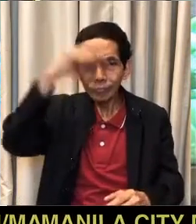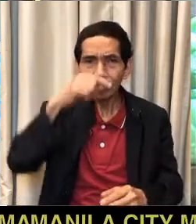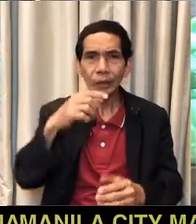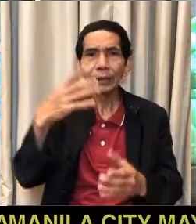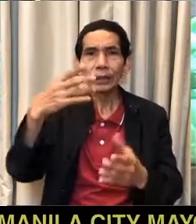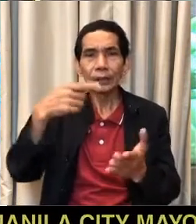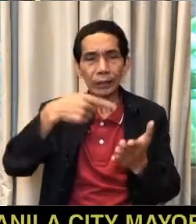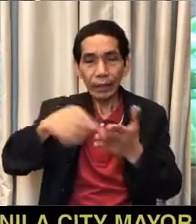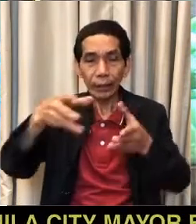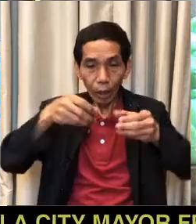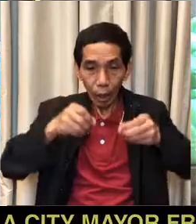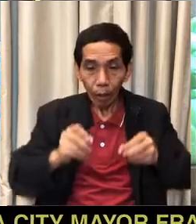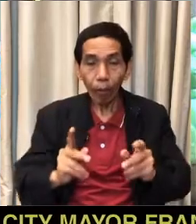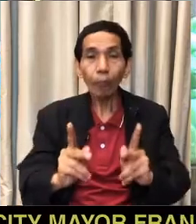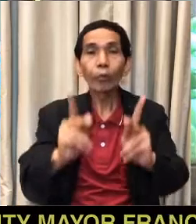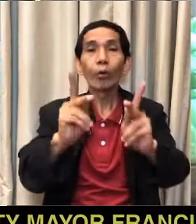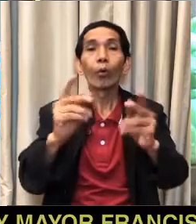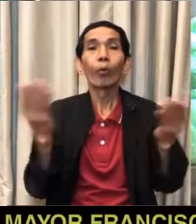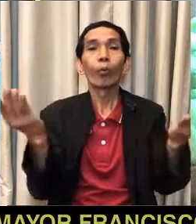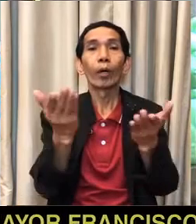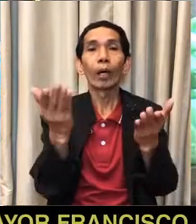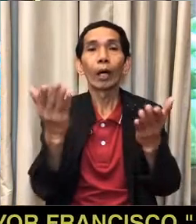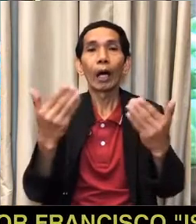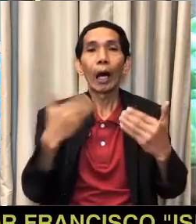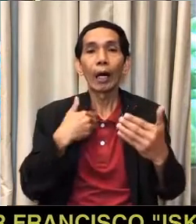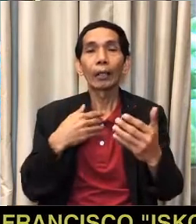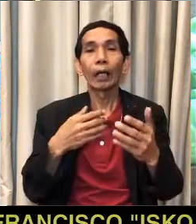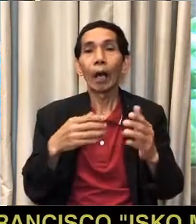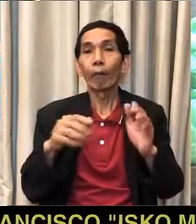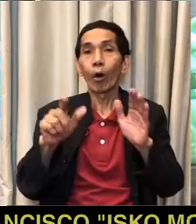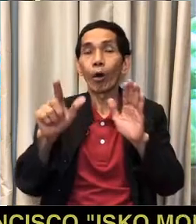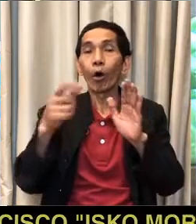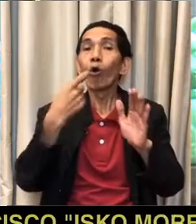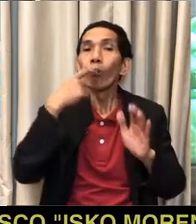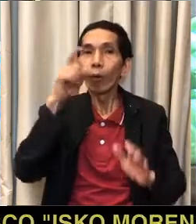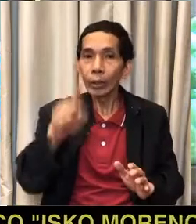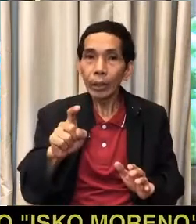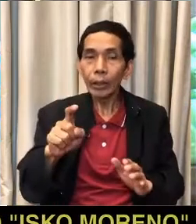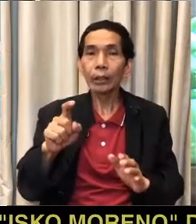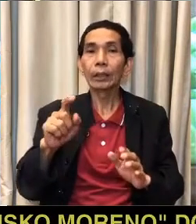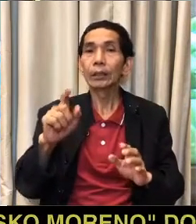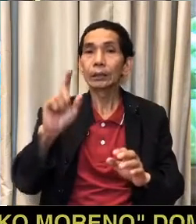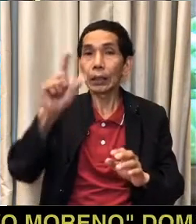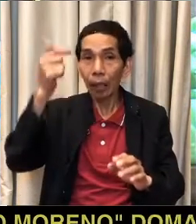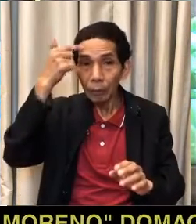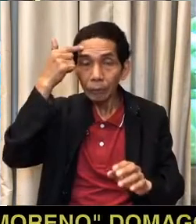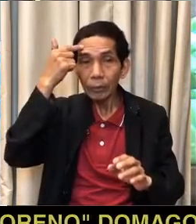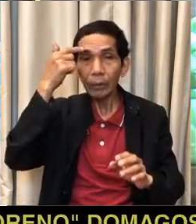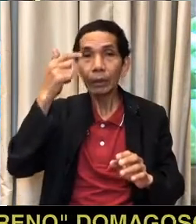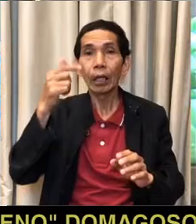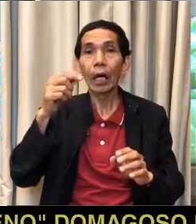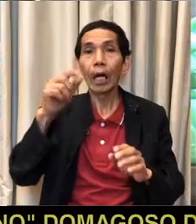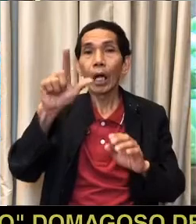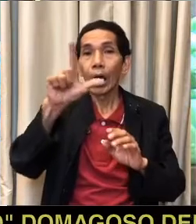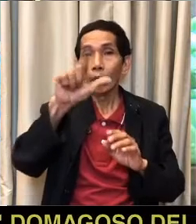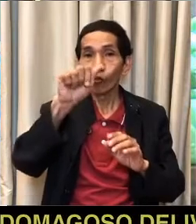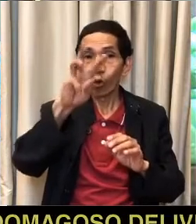Tinake niya yung opportunity na kung saan may itinakda ang mga ahensya ng gobyerno at